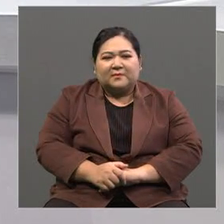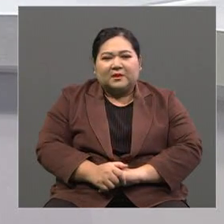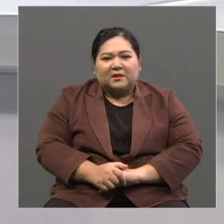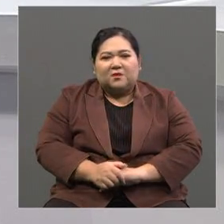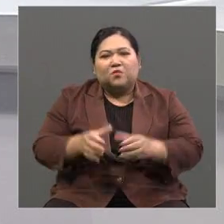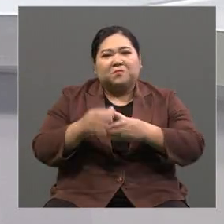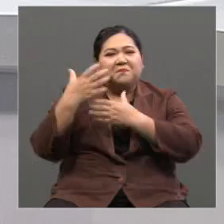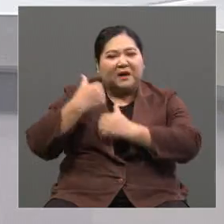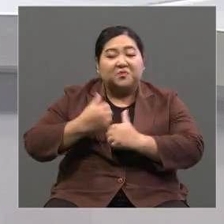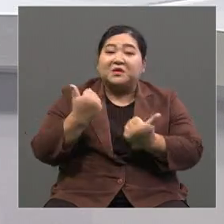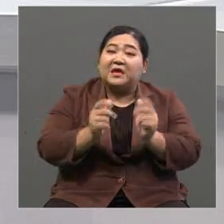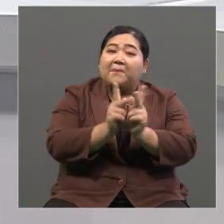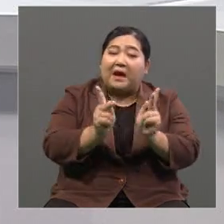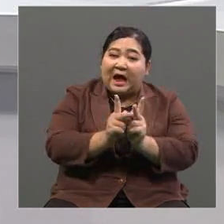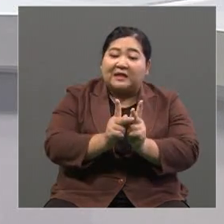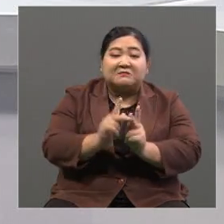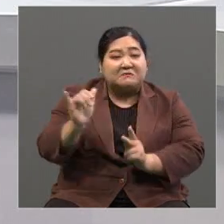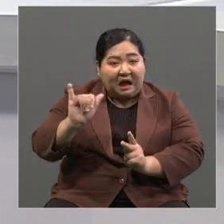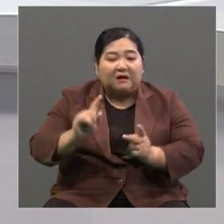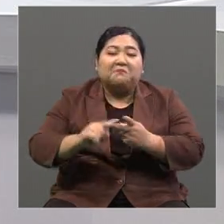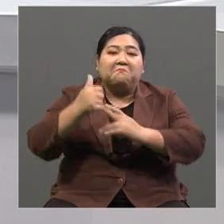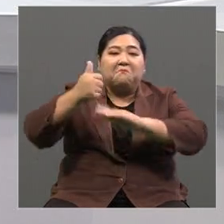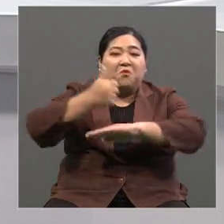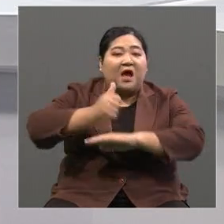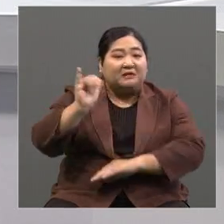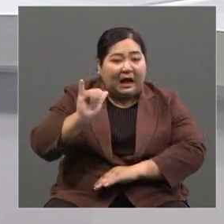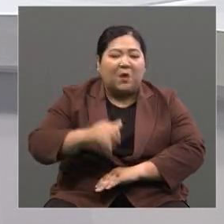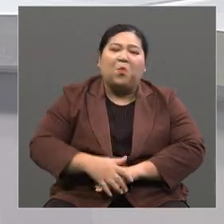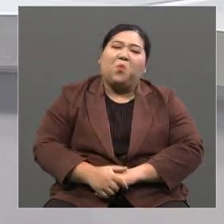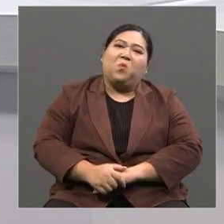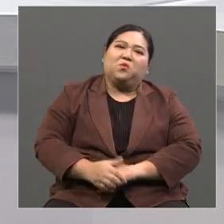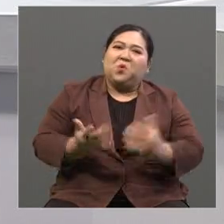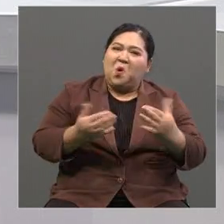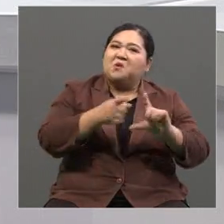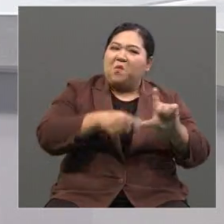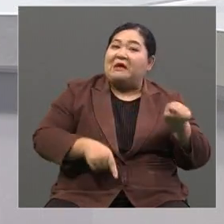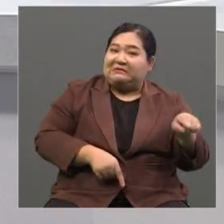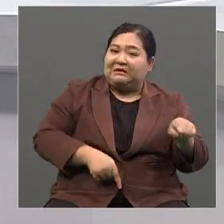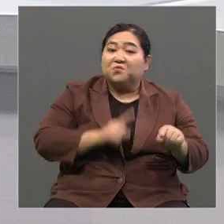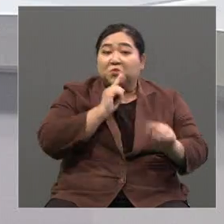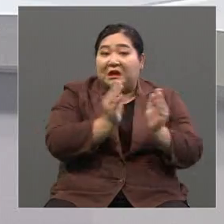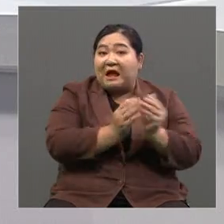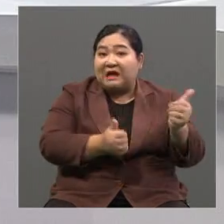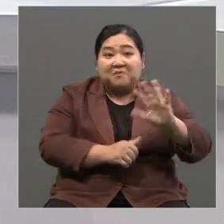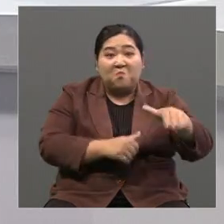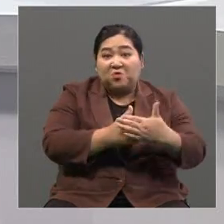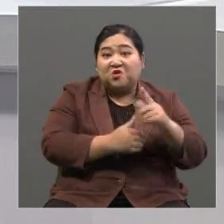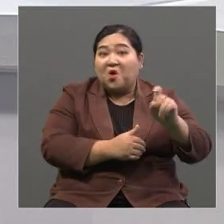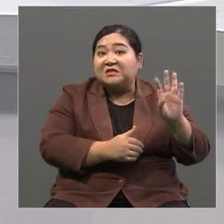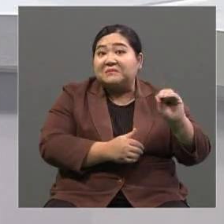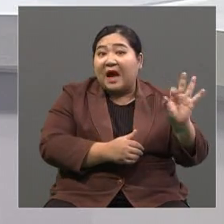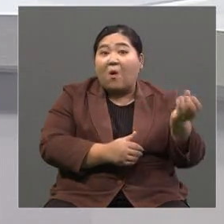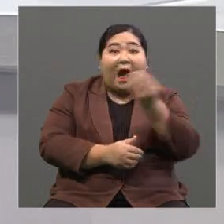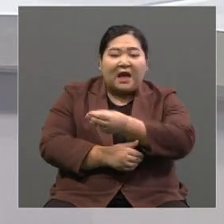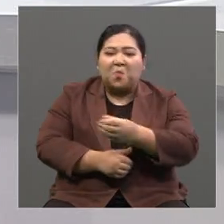ริหารพรรคก็ไม่มีก็ต้องได้จากก้าวไกลเนี่ยนั่นแหละถ้าได้149เนี่ยโหเจ๋งเลย ก็ต้องรอดูนะครับอย่างที่บอกไปว่